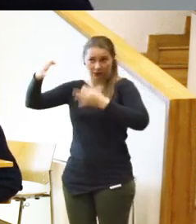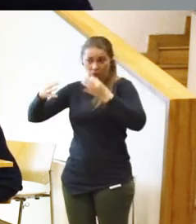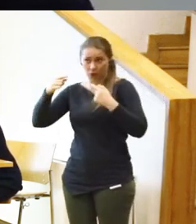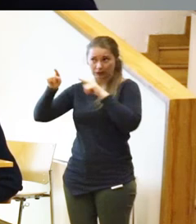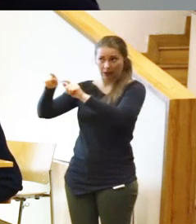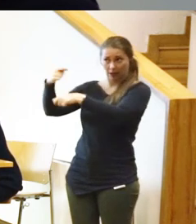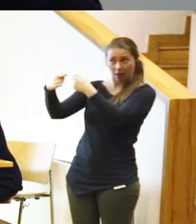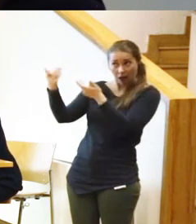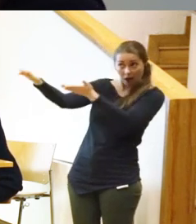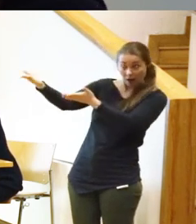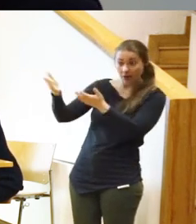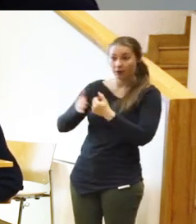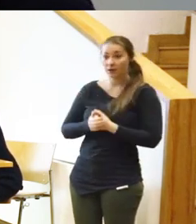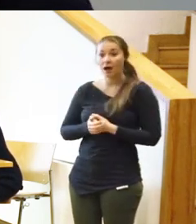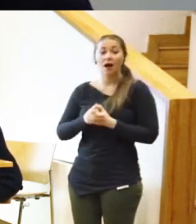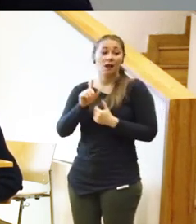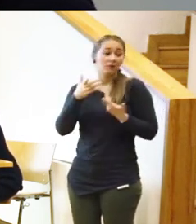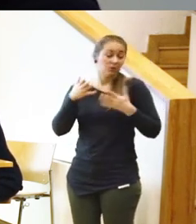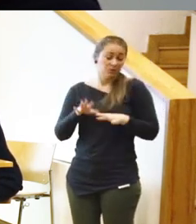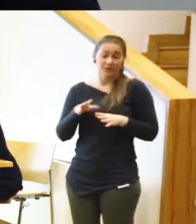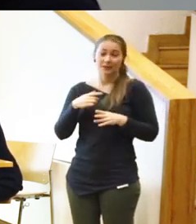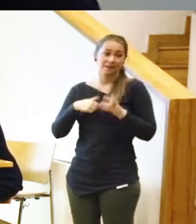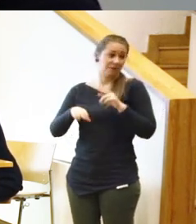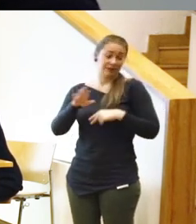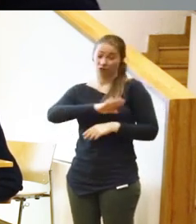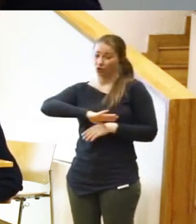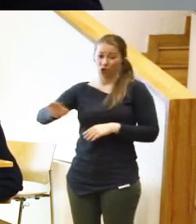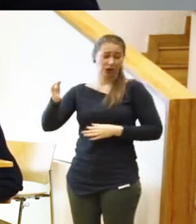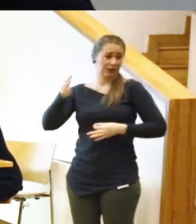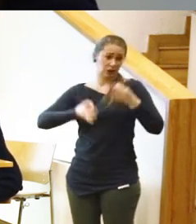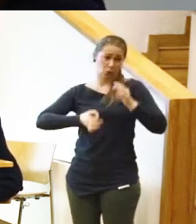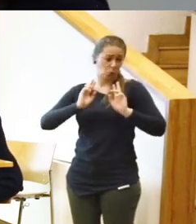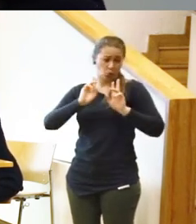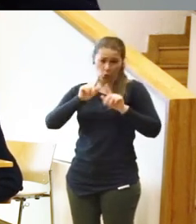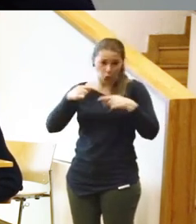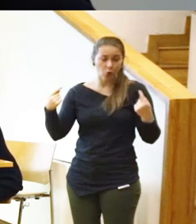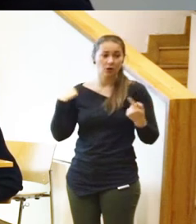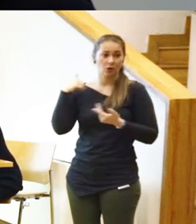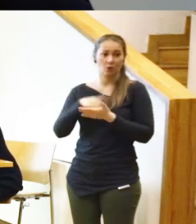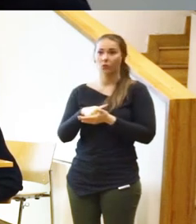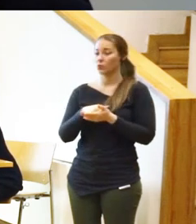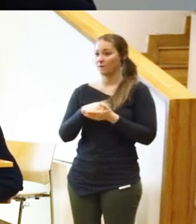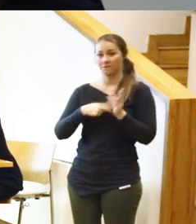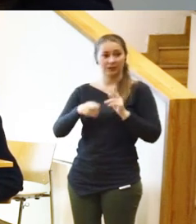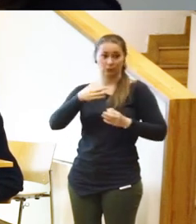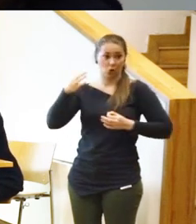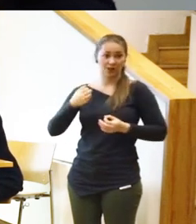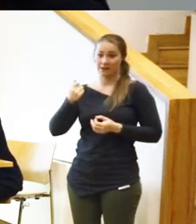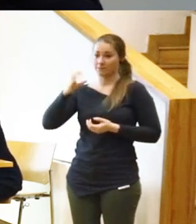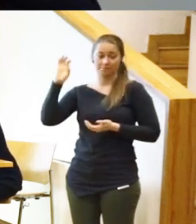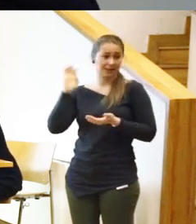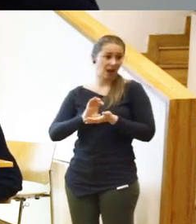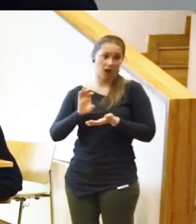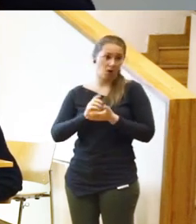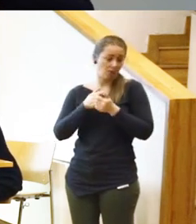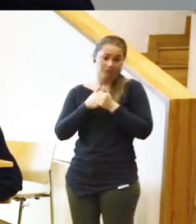ty granty, na bázi grantů funguje jako naprostá většina, teda pravděpodobně kromě Muzea Garáž, asi jako naprostá většina